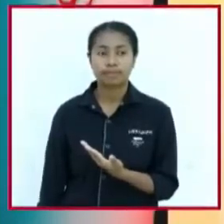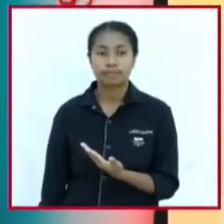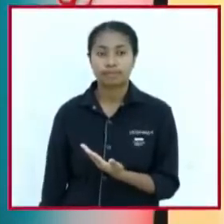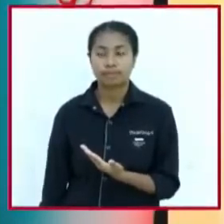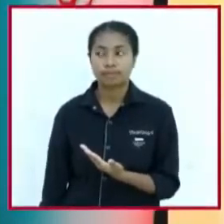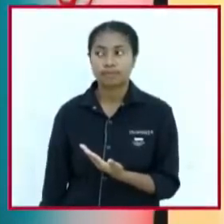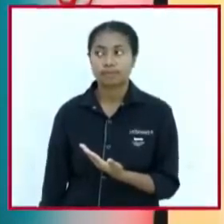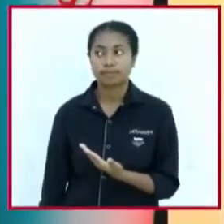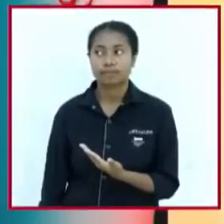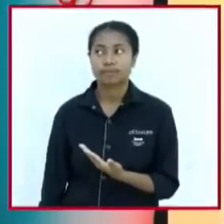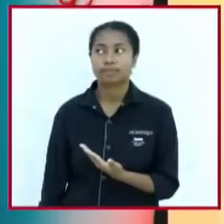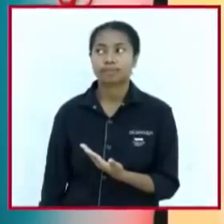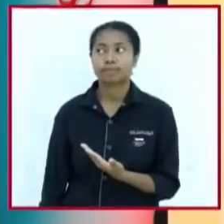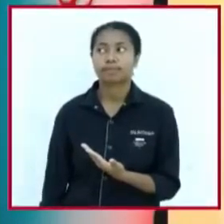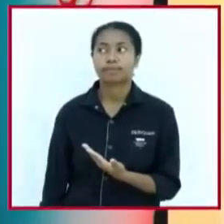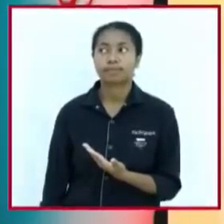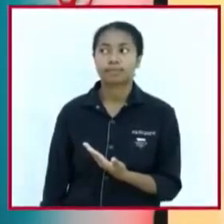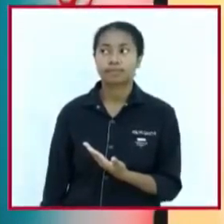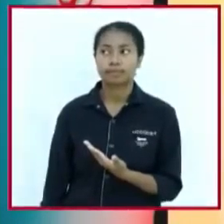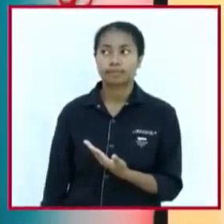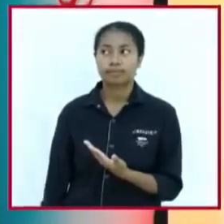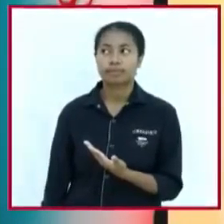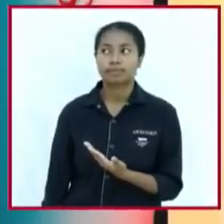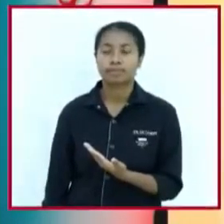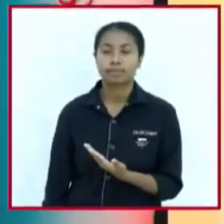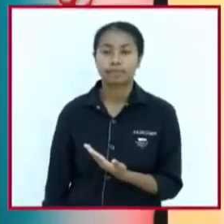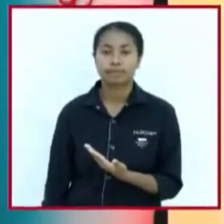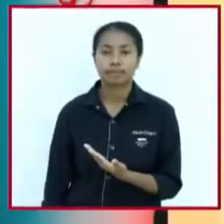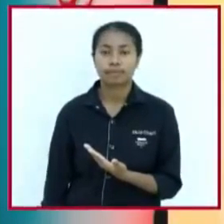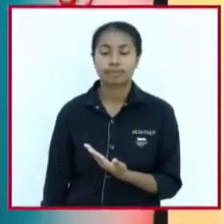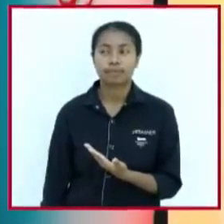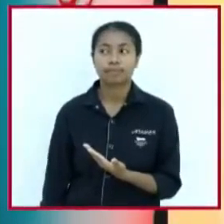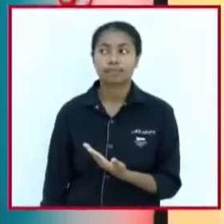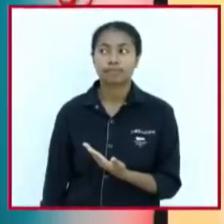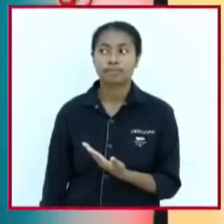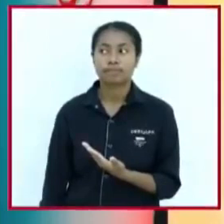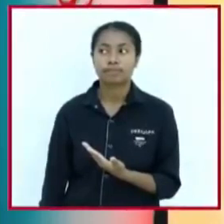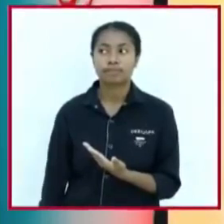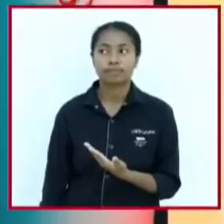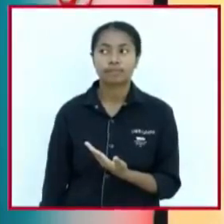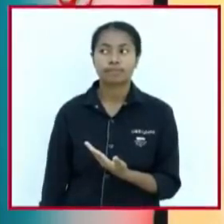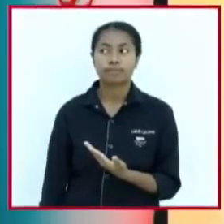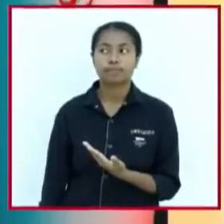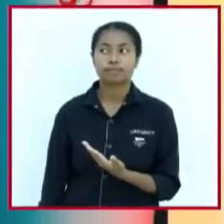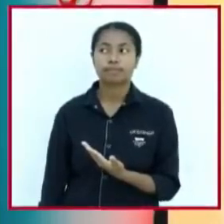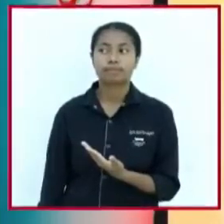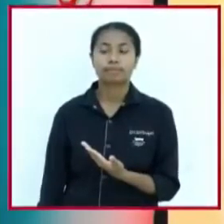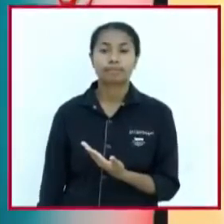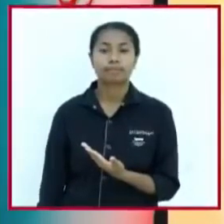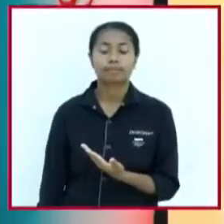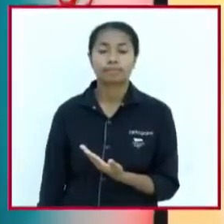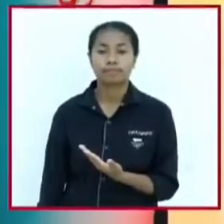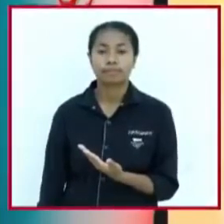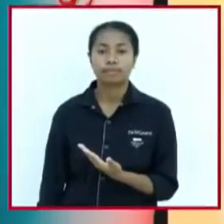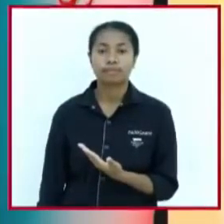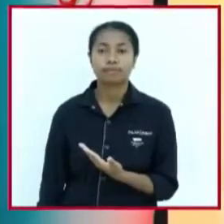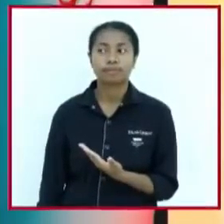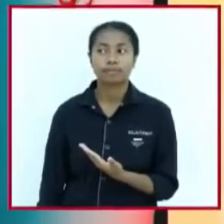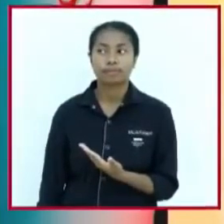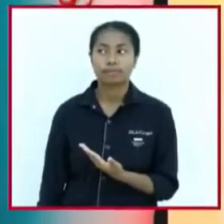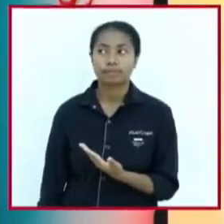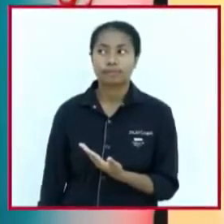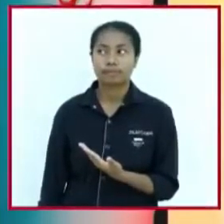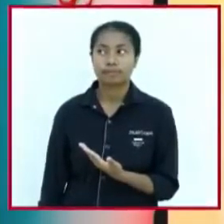betapa lebihnya darah Kristus lalu air yang ke-23 itu ada kata-kata lebih baik lalu